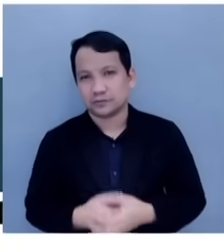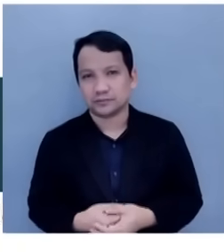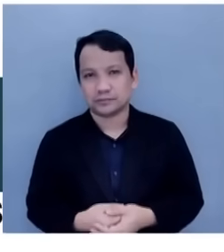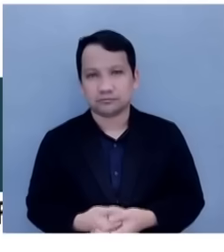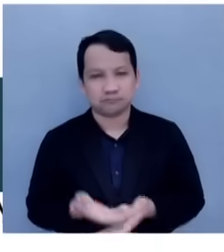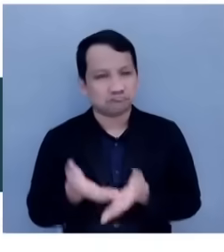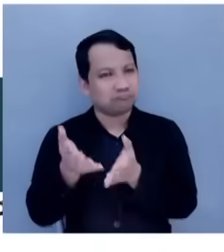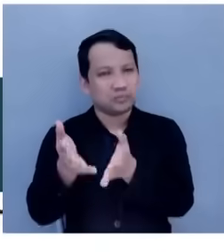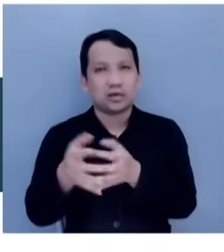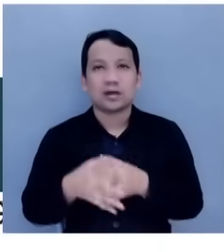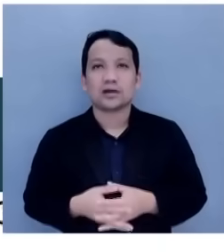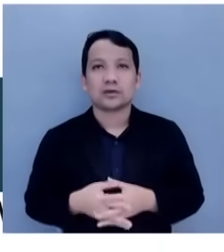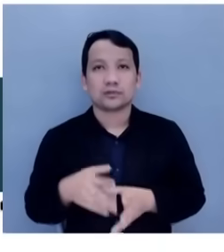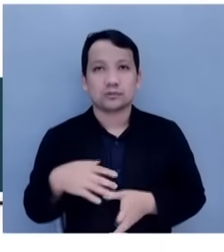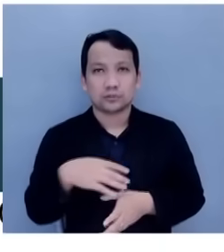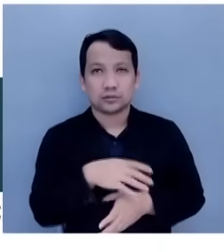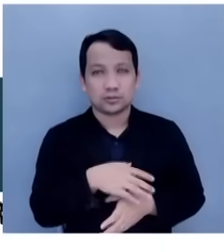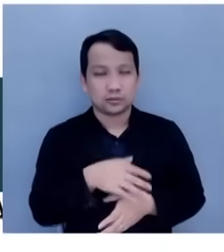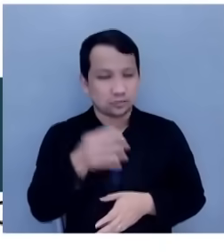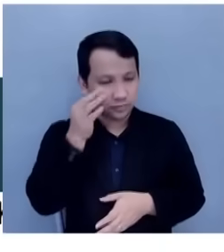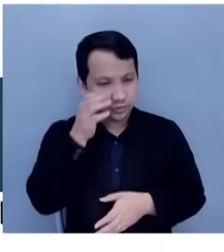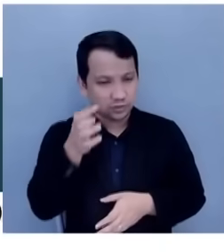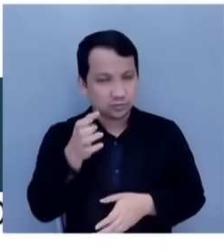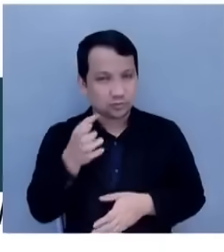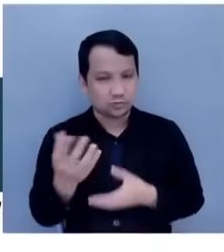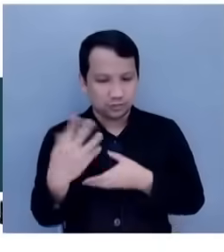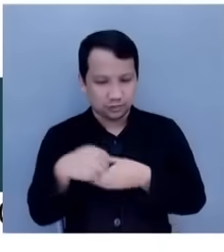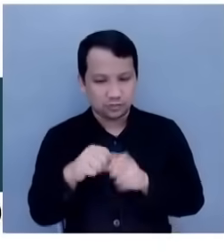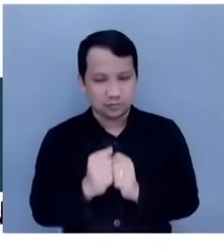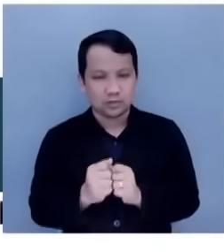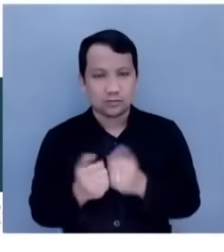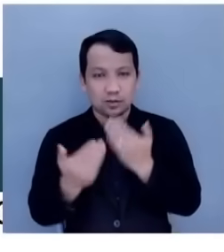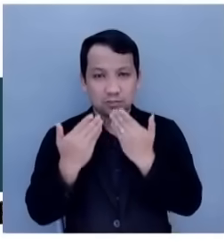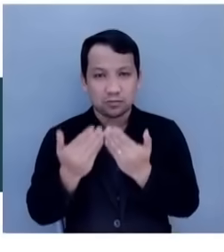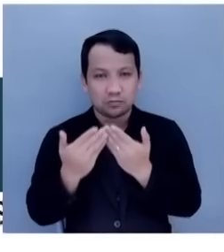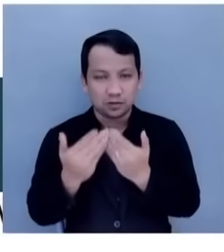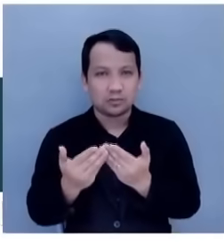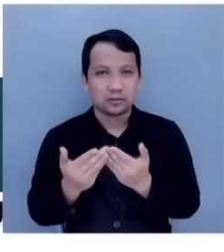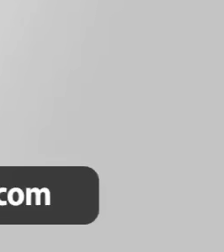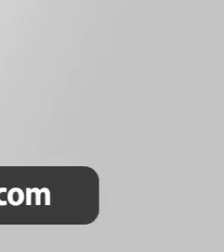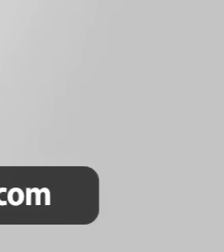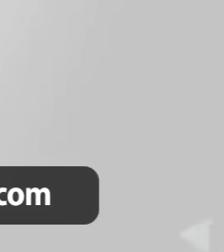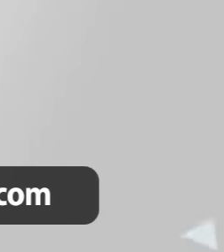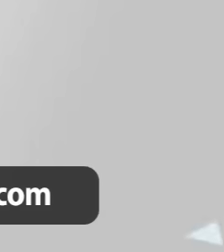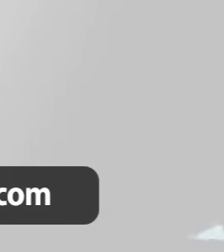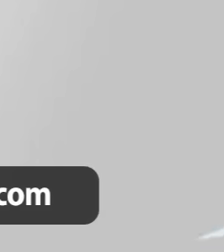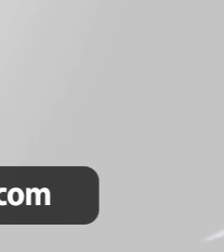that. Congresswoman Franz Castro there joining us this noon. Maraming salamat po. Thanks for joining us today.